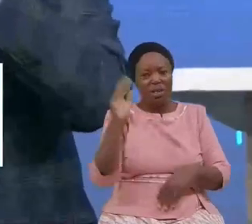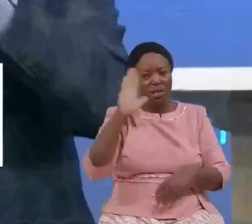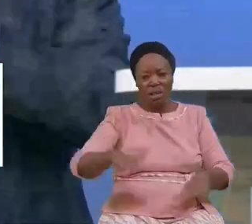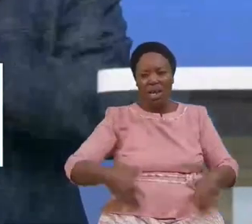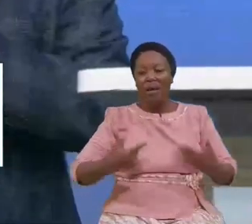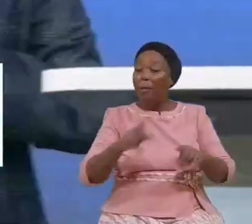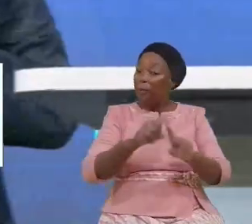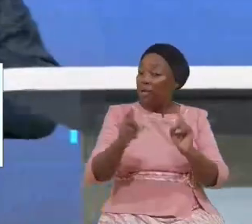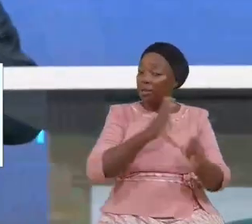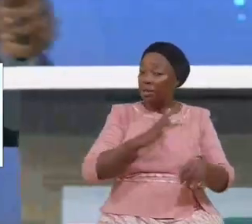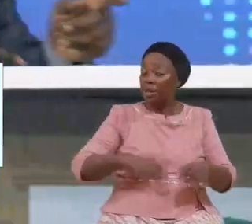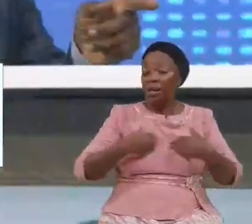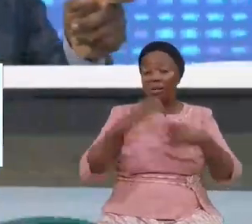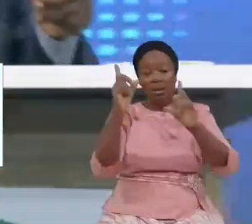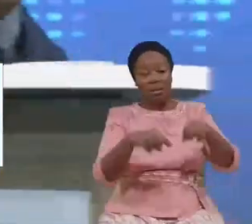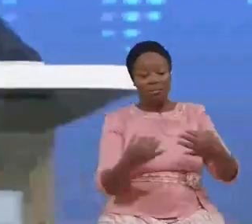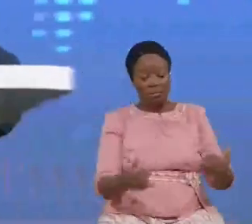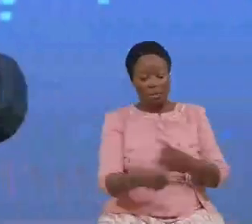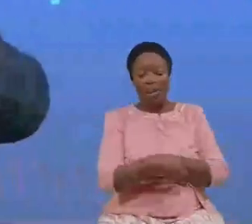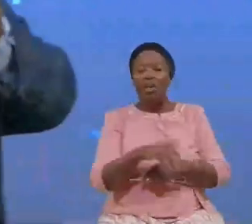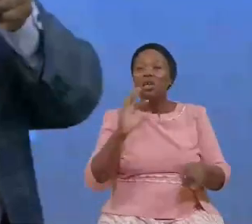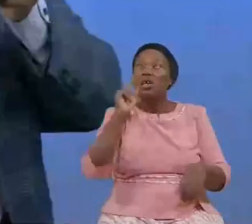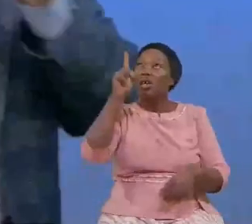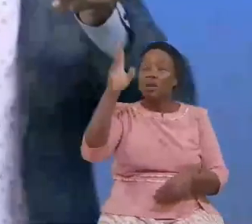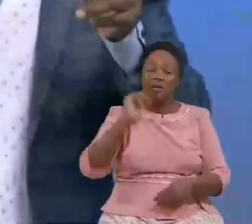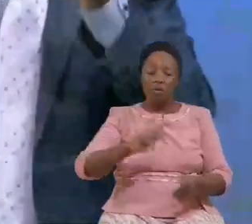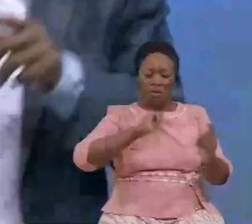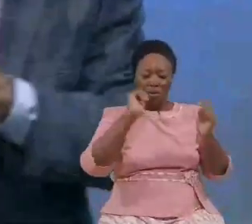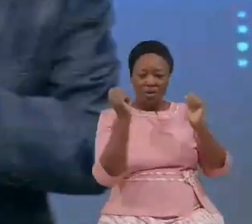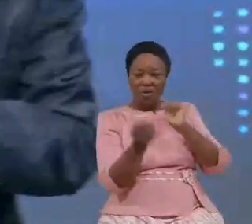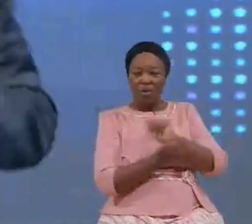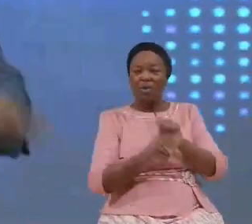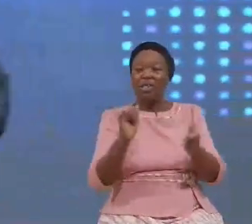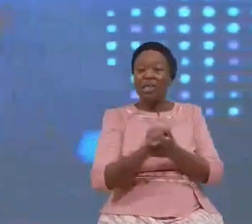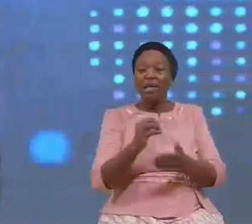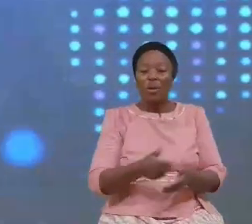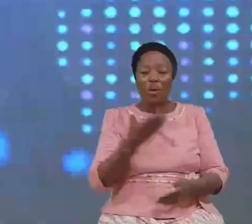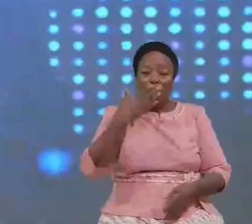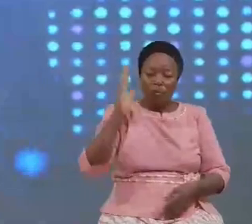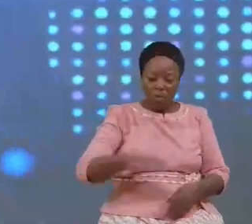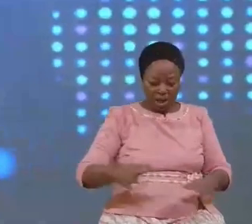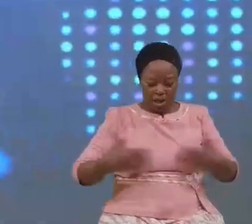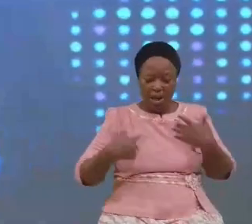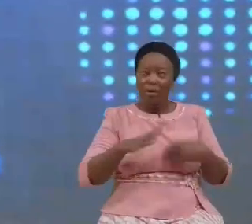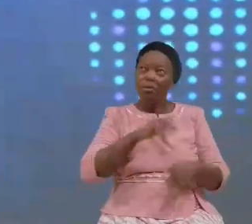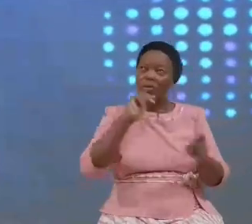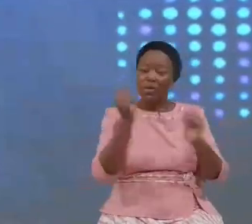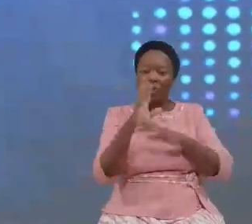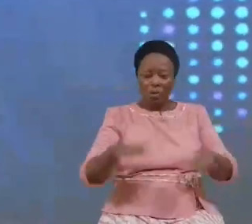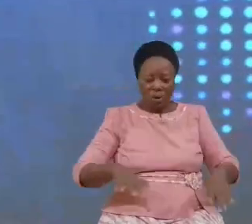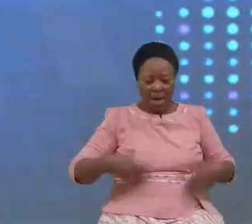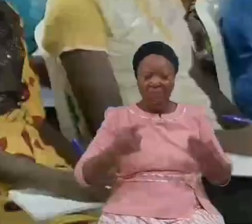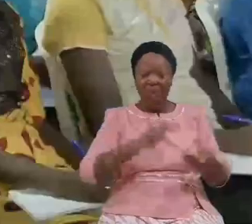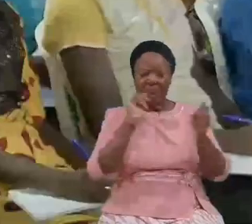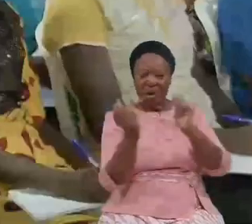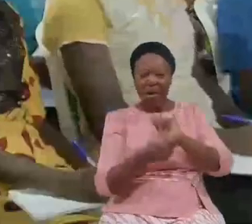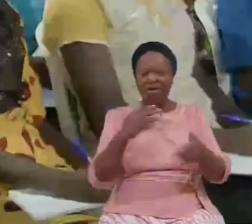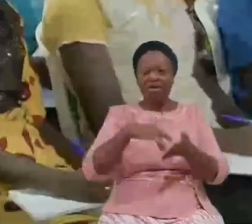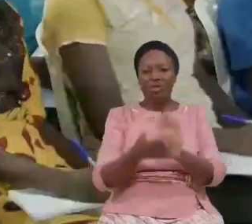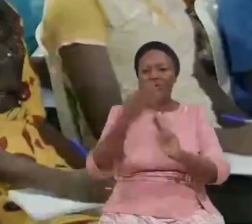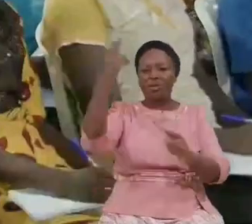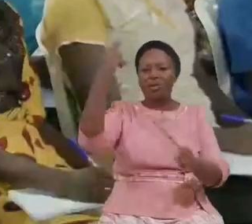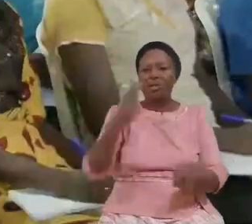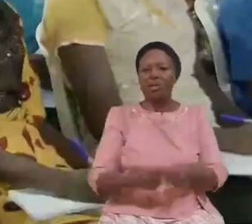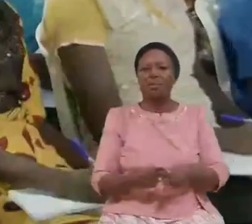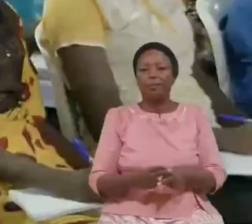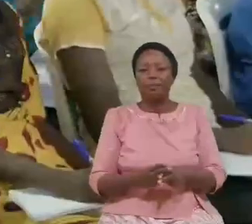sa vie mais Christ est venu aujourd'hui et il va transformer cette vie méchante il va te transformer au nom